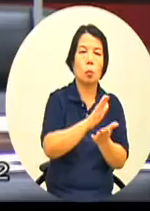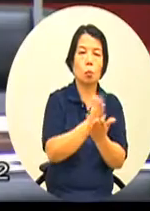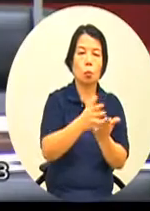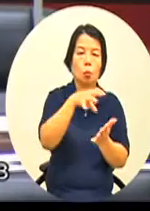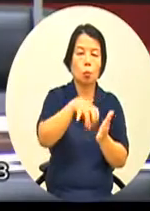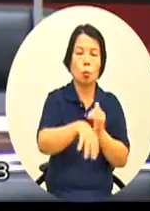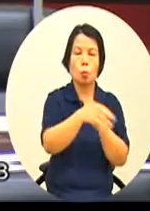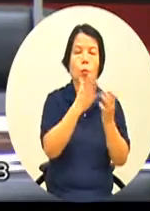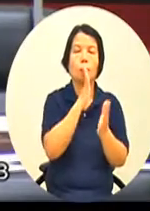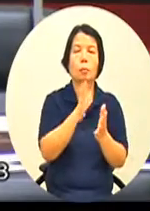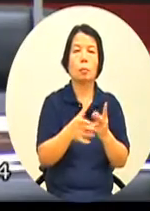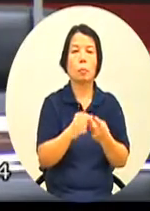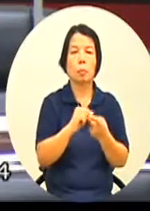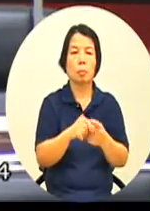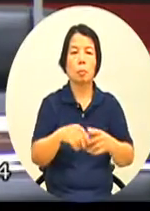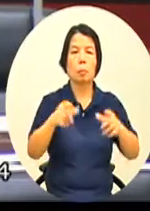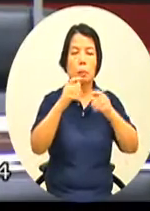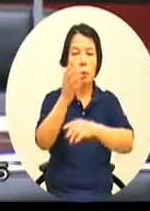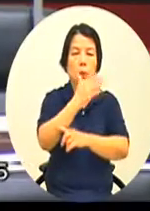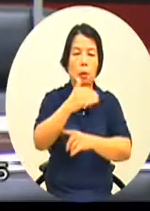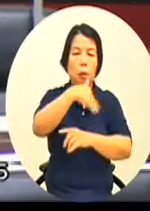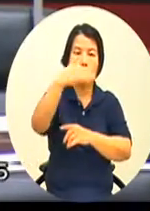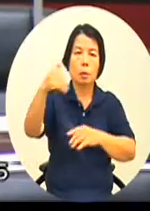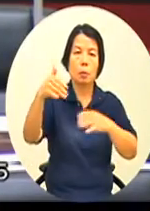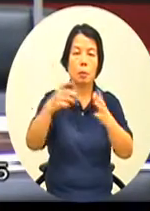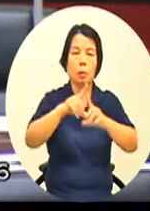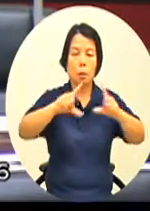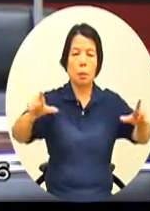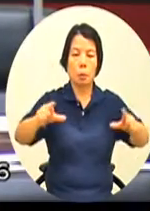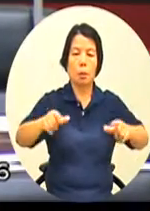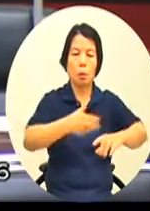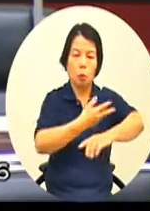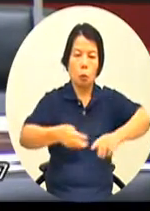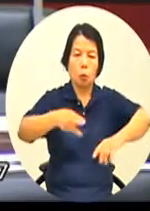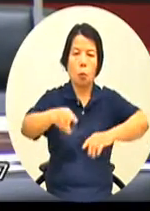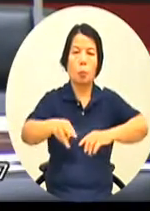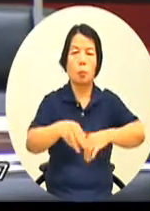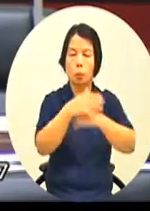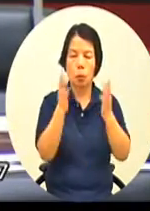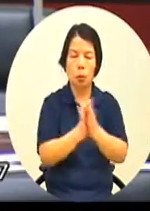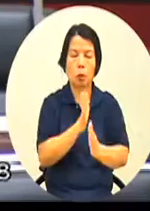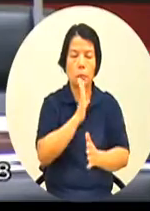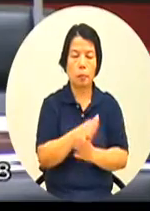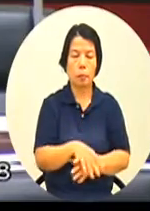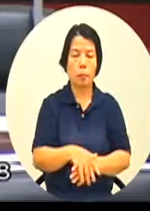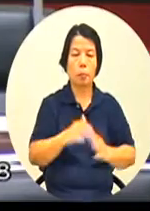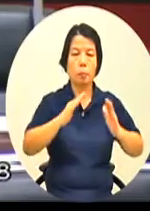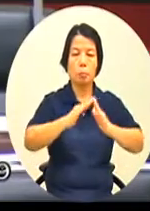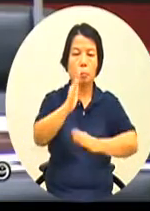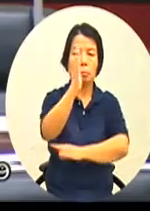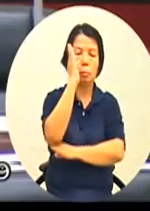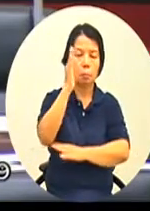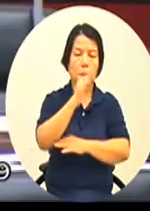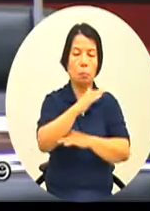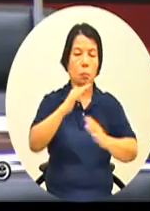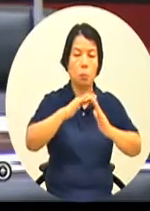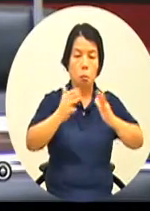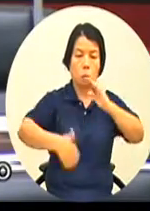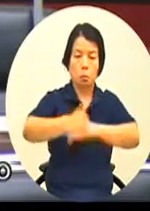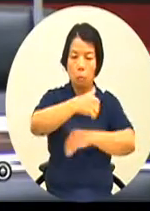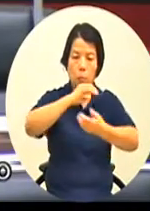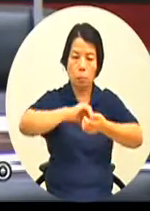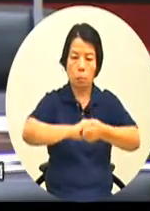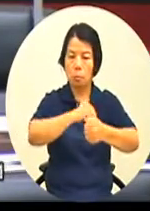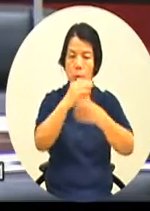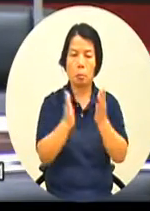顶，市政府的决策都是既合法又合情又合理。又有大多数民众支持，那为什么大